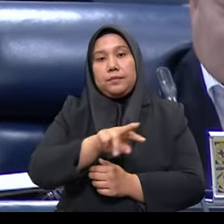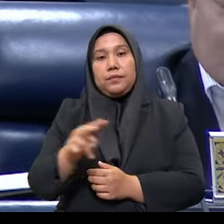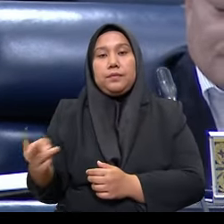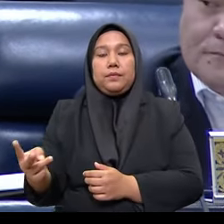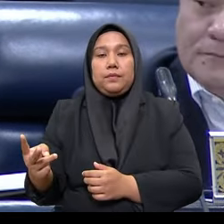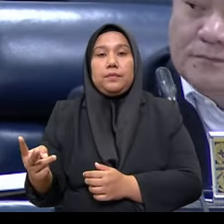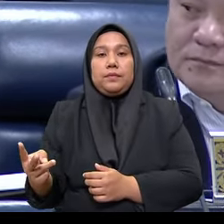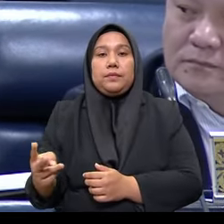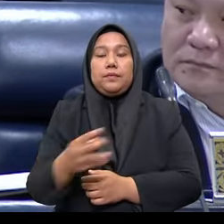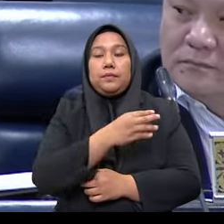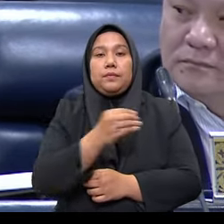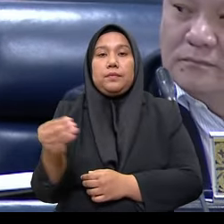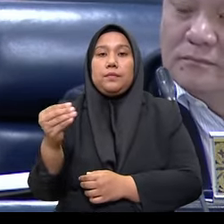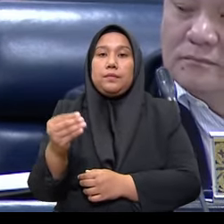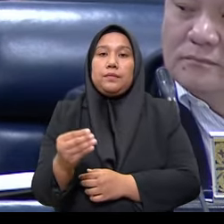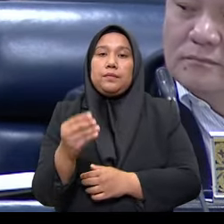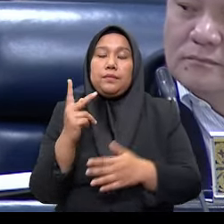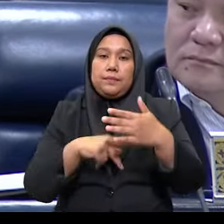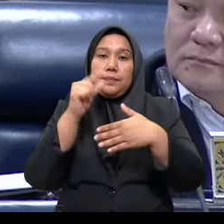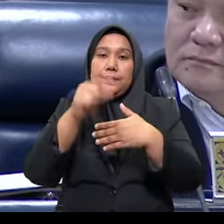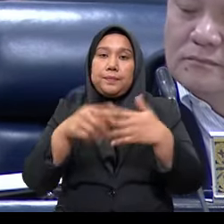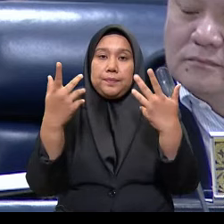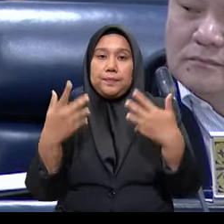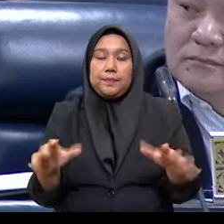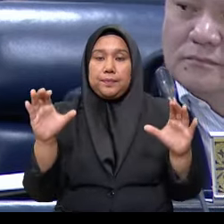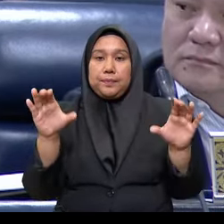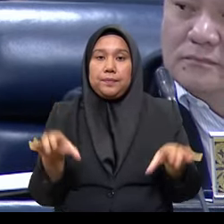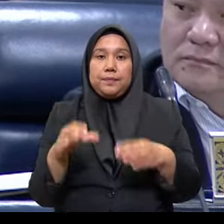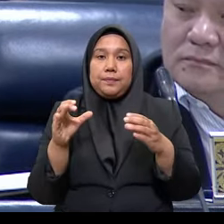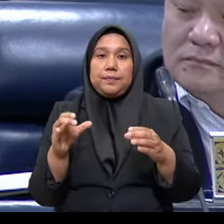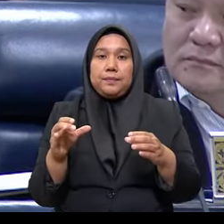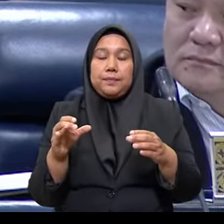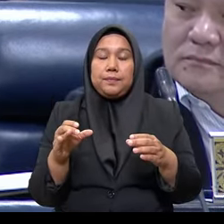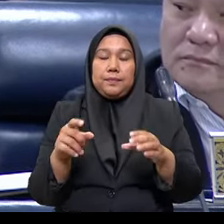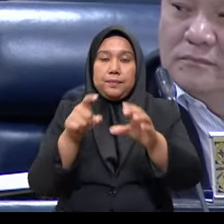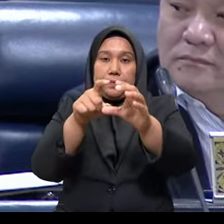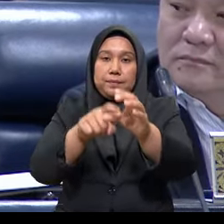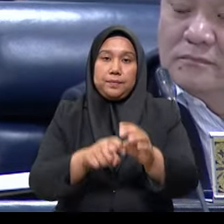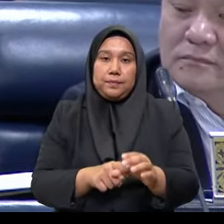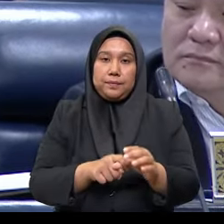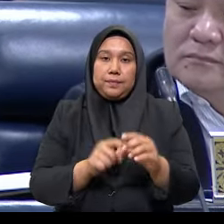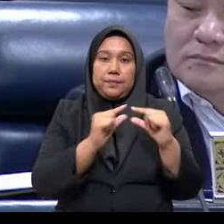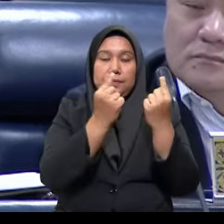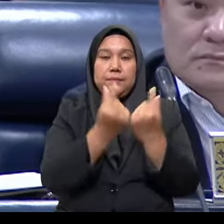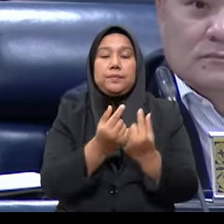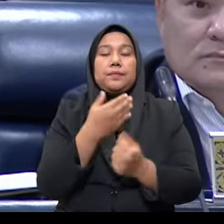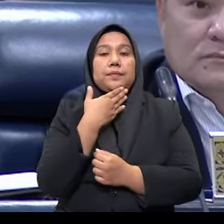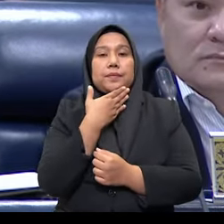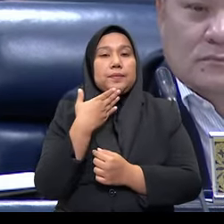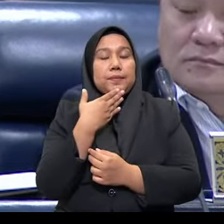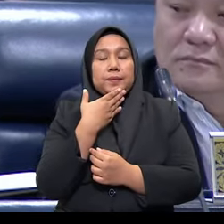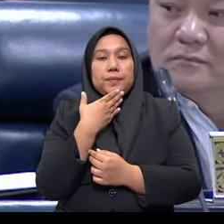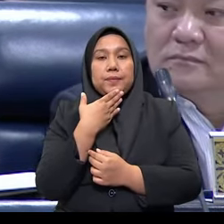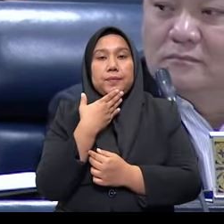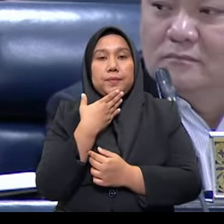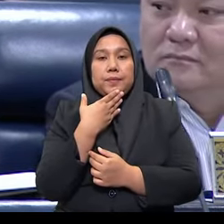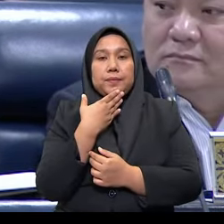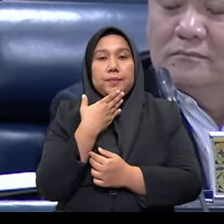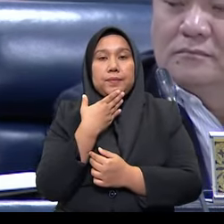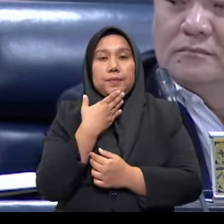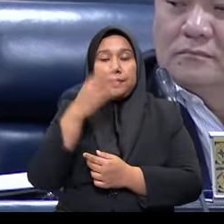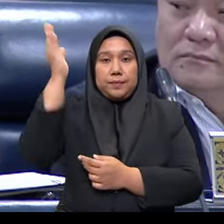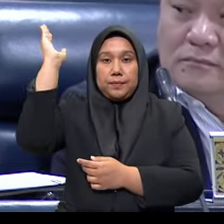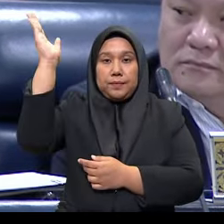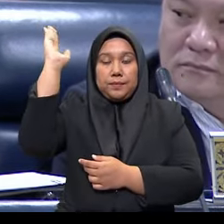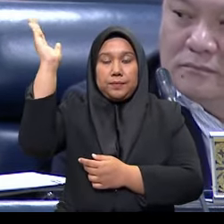Dan program-program yang telah dilaksanakan bagi menarik golongan muda adalah seperti berikut: